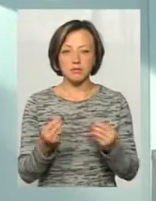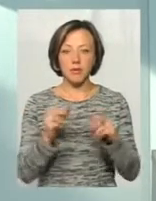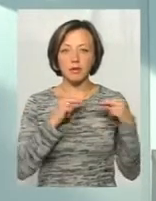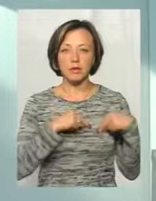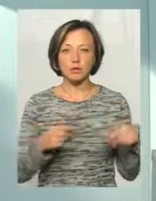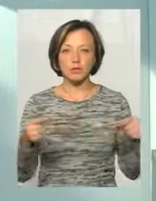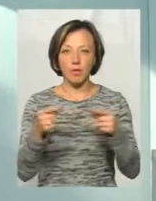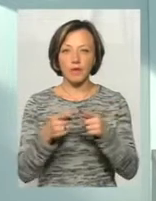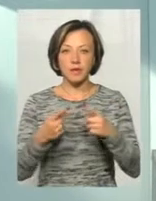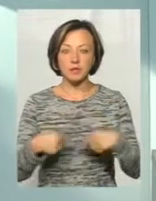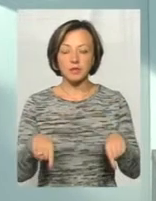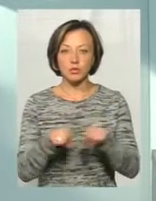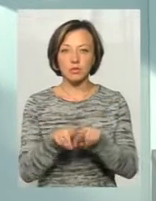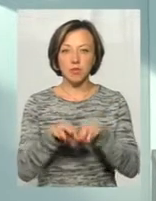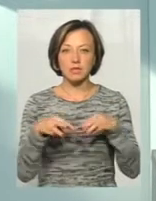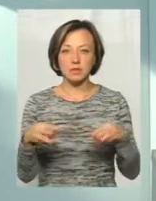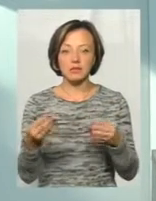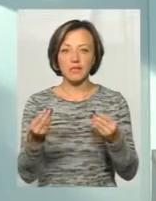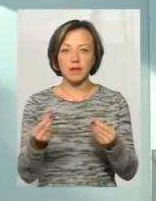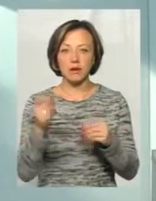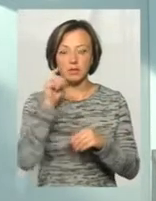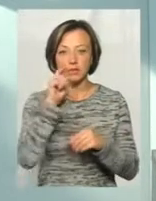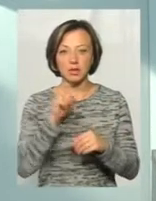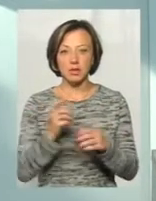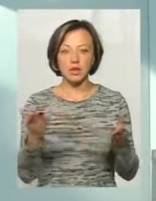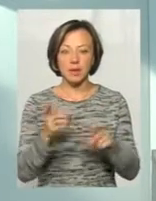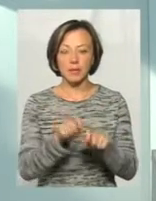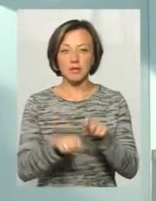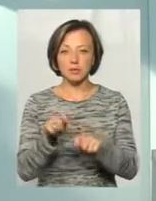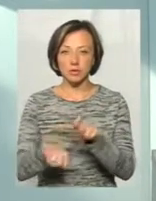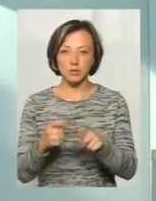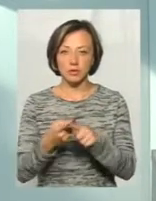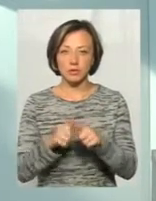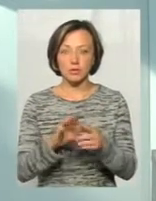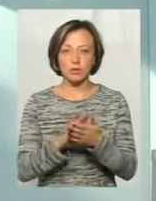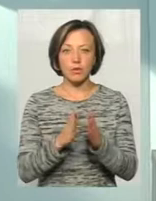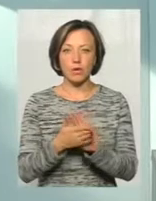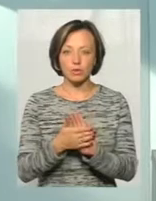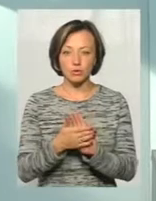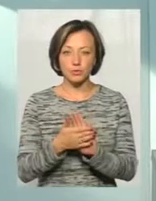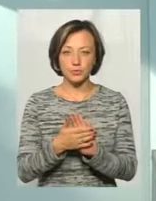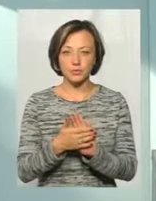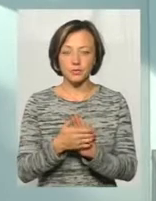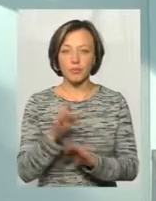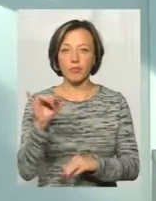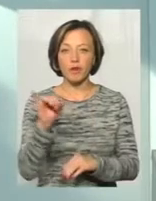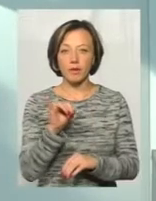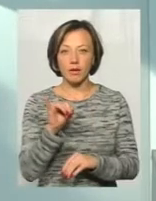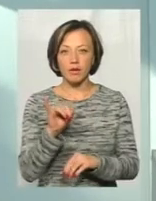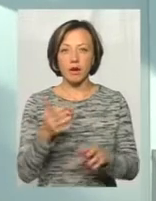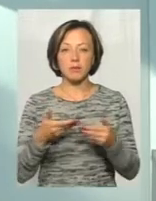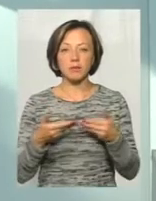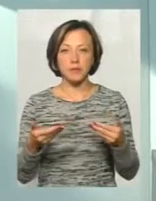відповідні підрозділи Міністерства фінансів України, які моніторять ситуацію щодо цих покупок. І практично ми